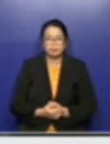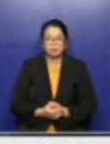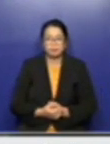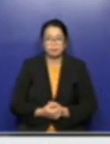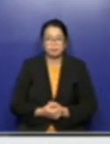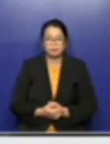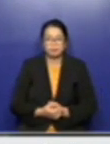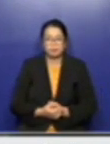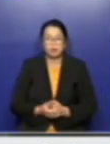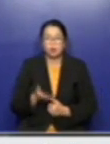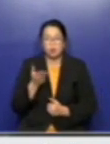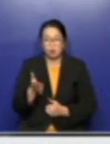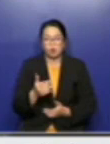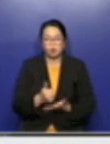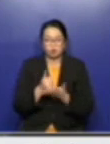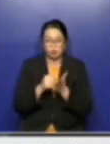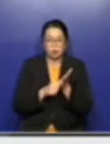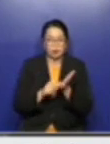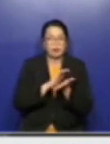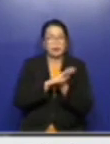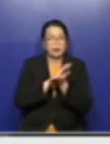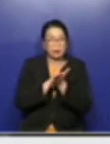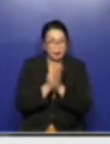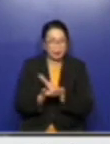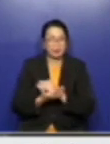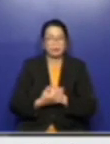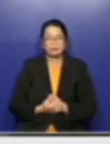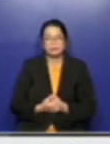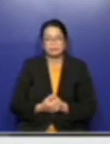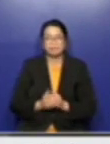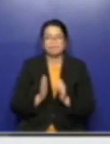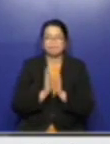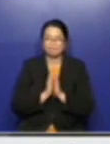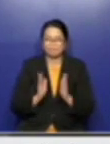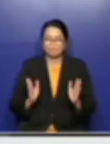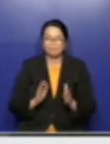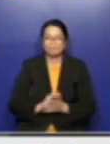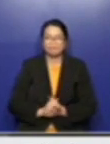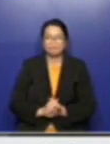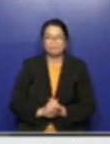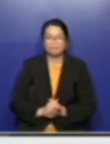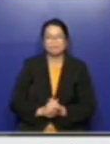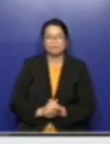ทศนี้และท่านเปลี่ยนแปลงสังคมได้ผมก็จะปรบมือให้นะครับขอขอบพระคุณท่านประธานครับ